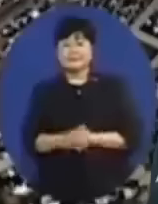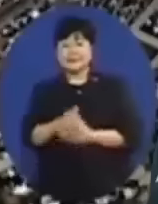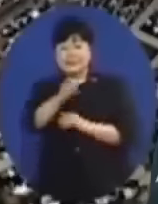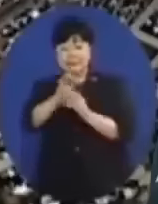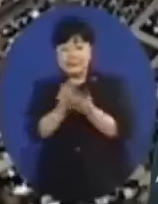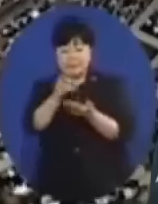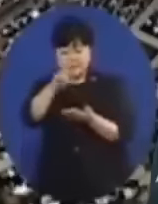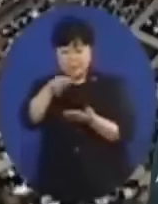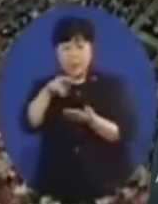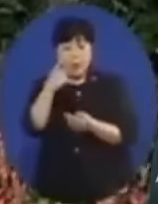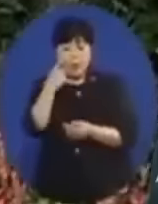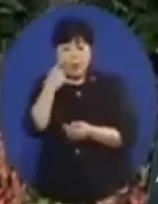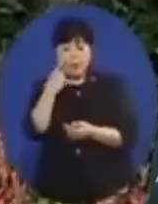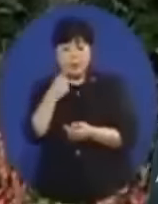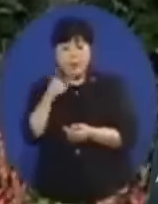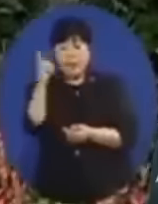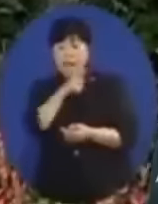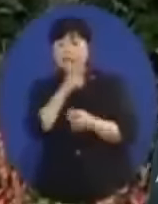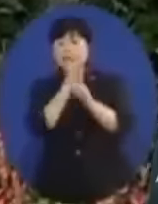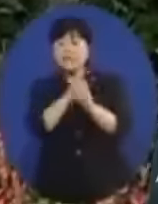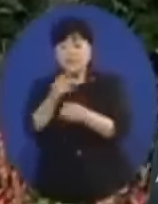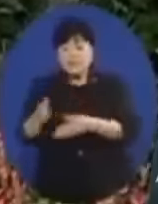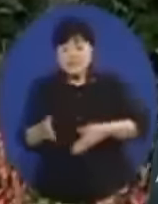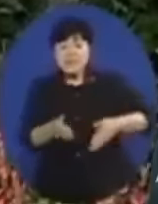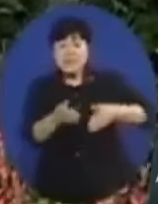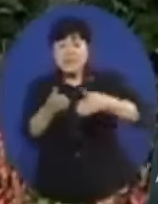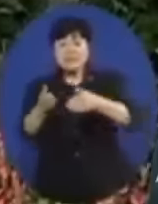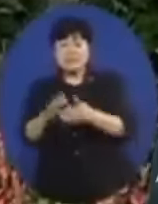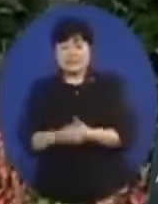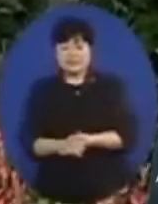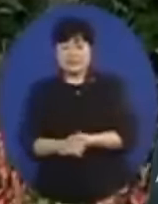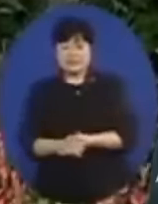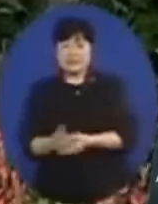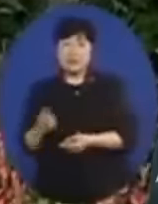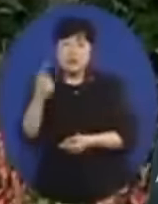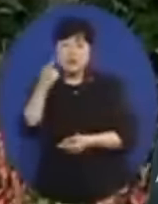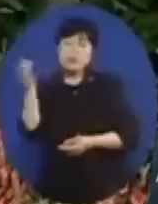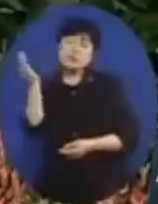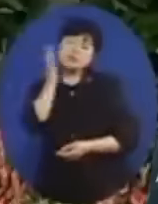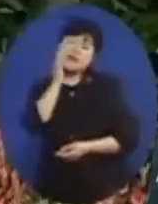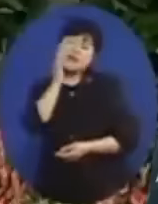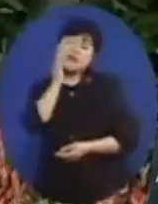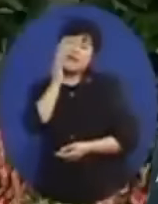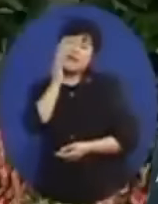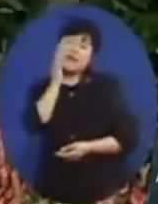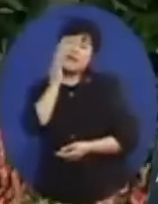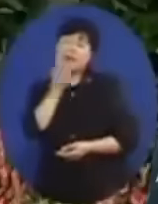성경에는 악을 이기는 길로 오른편 뺨을 찌거든